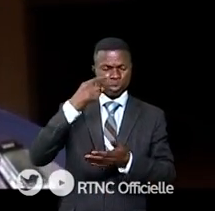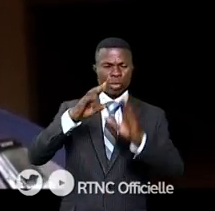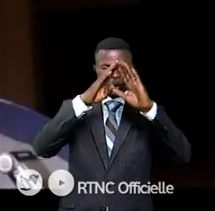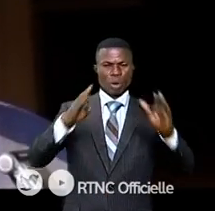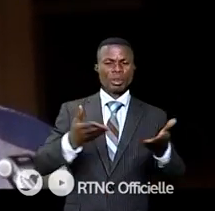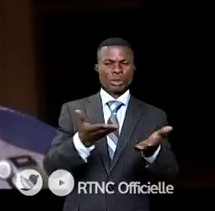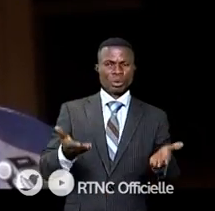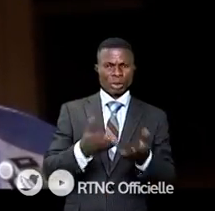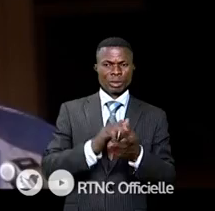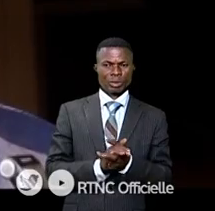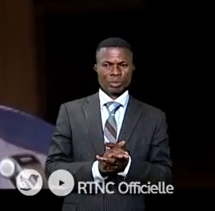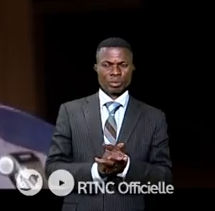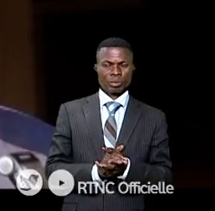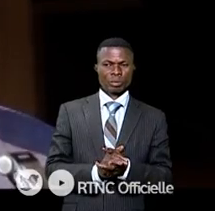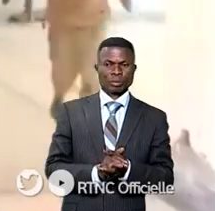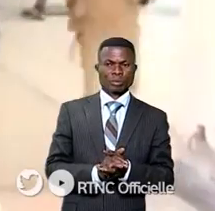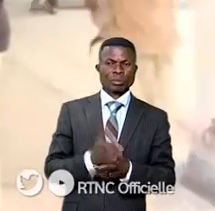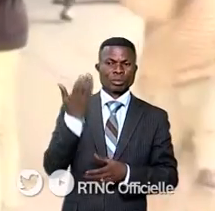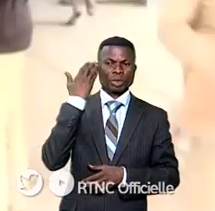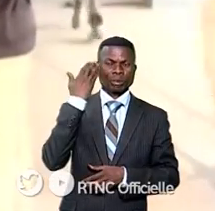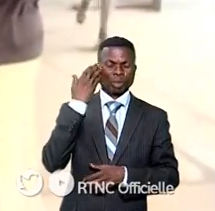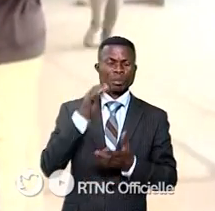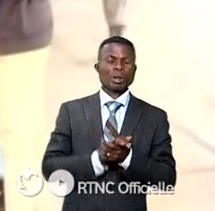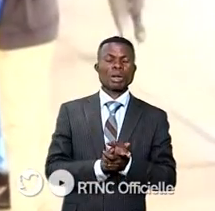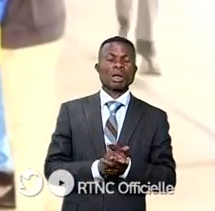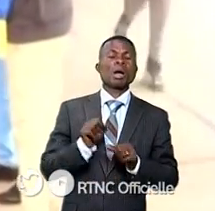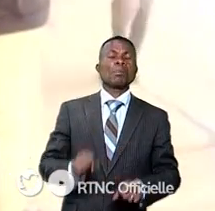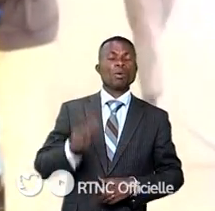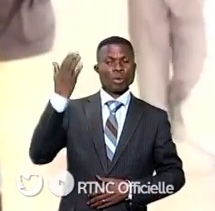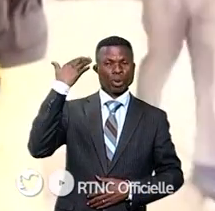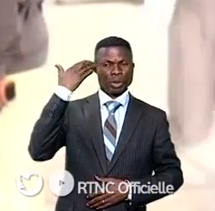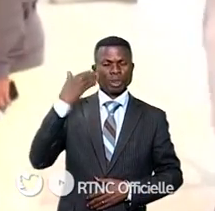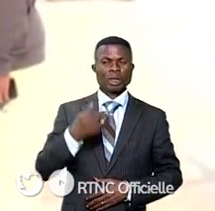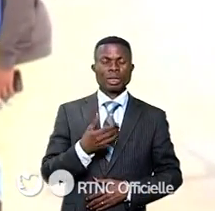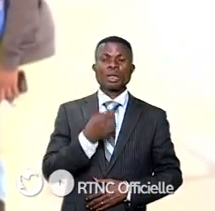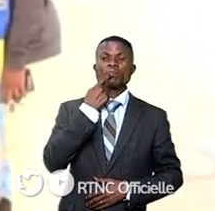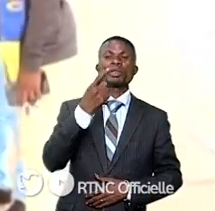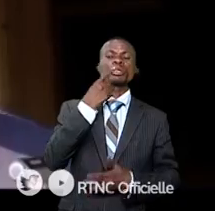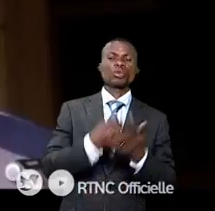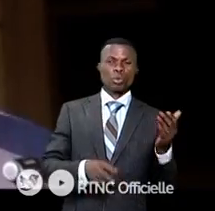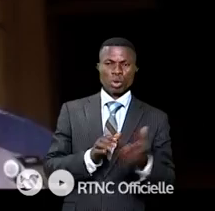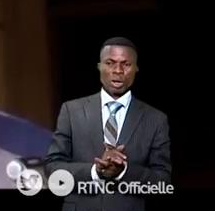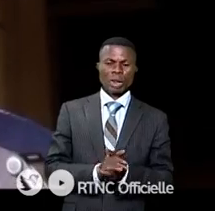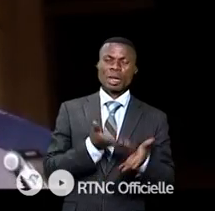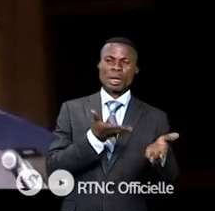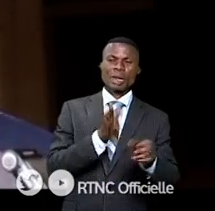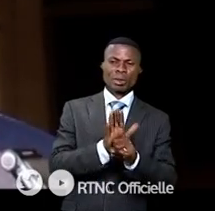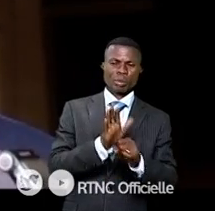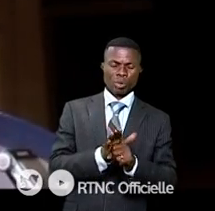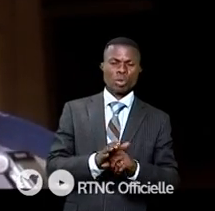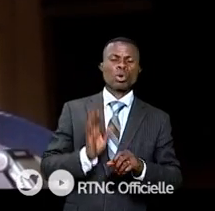grandiose. Les faits patriarches venant du Passadérez et Mémoire avaient toujours accompagné la